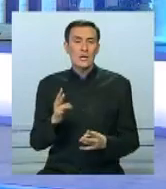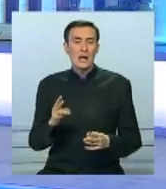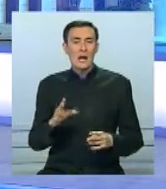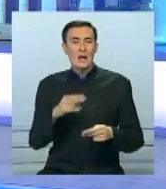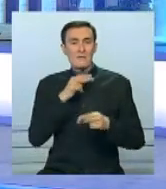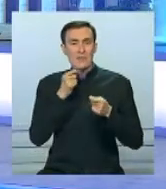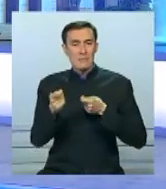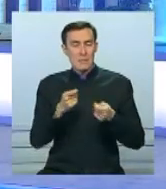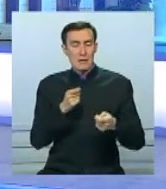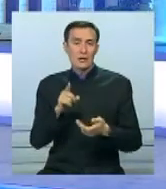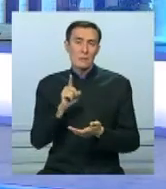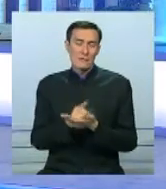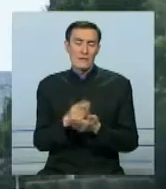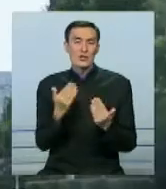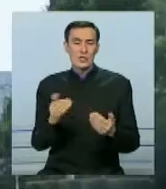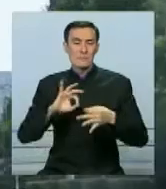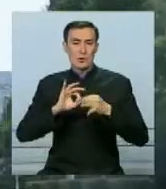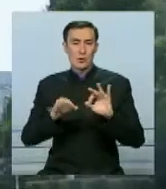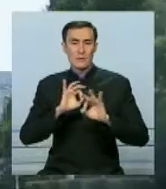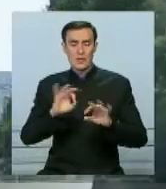Подробнее в следующем сюжете.